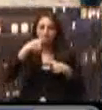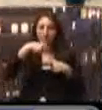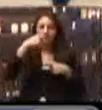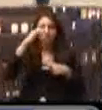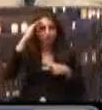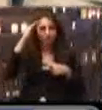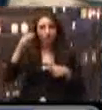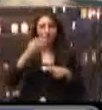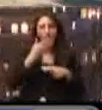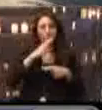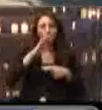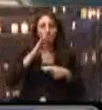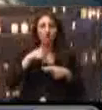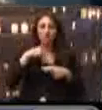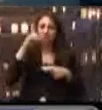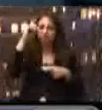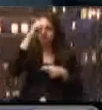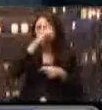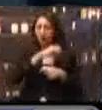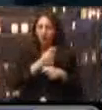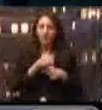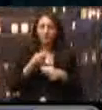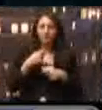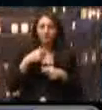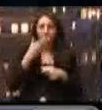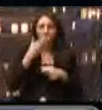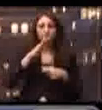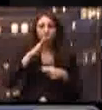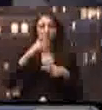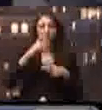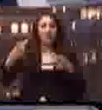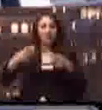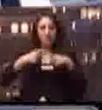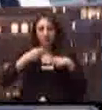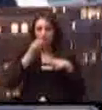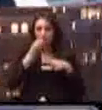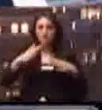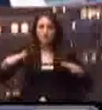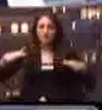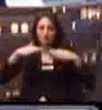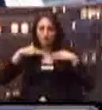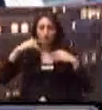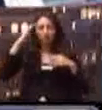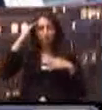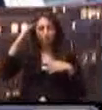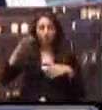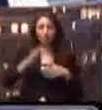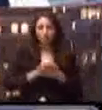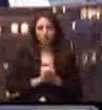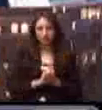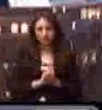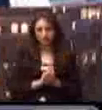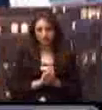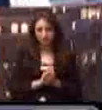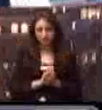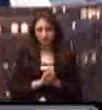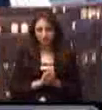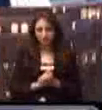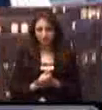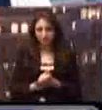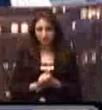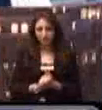رو تعبانه ميا خمس الحمد لله اه محتاجه مش محتاجه ماجيش